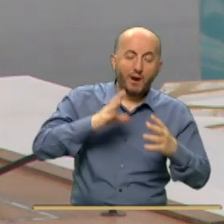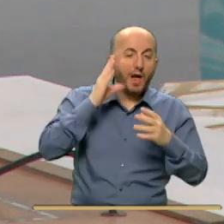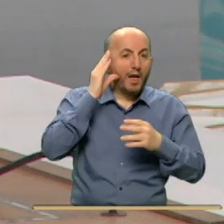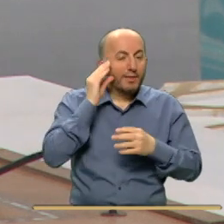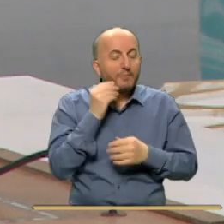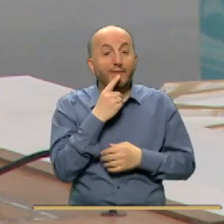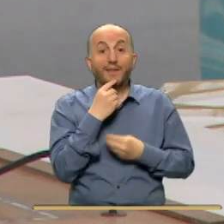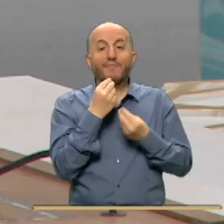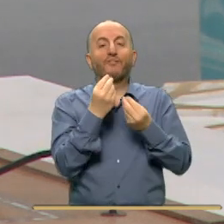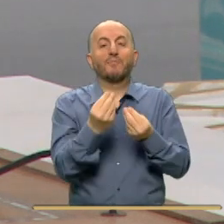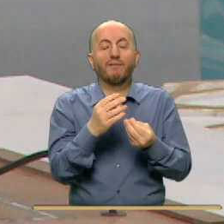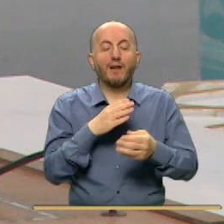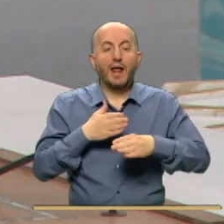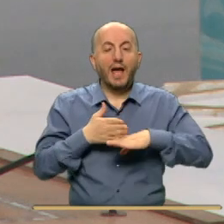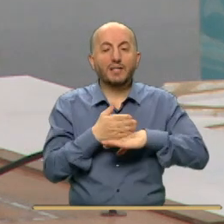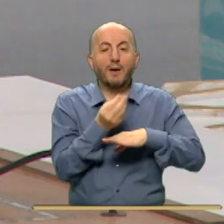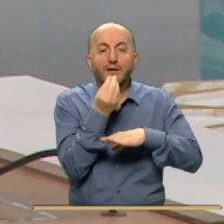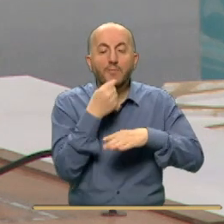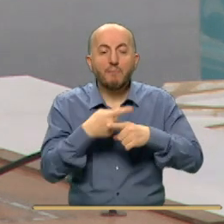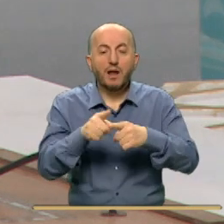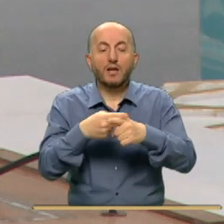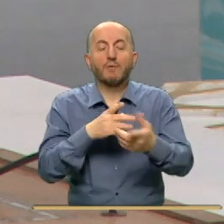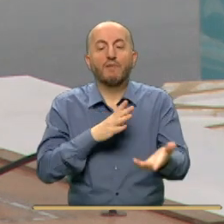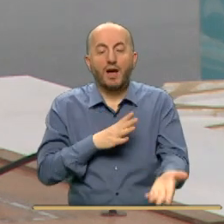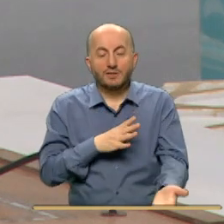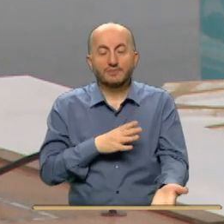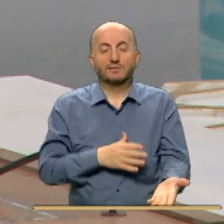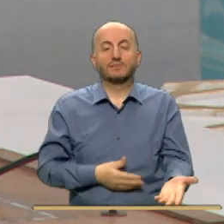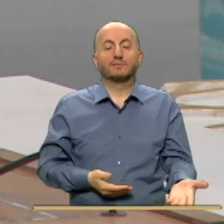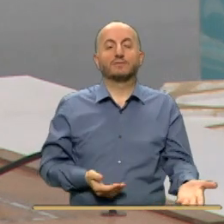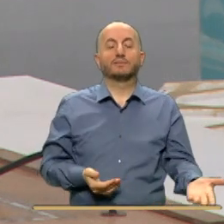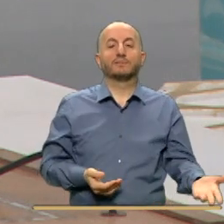var. Ekmeğini, lokmasını paylaşma var.